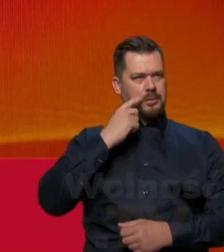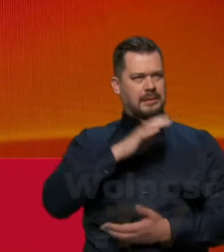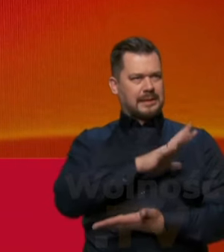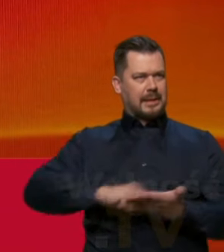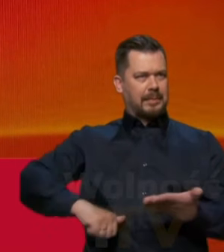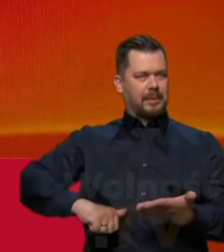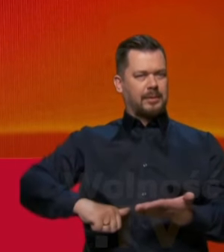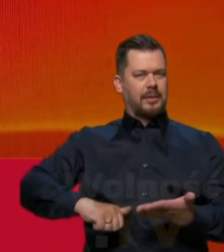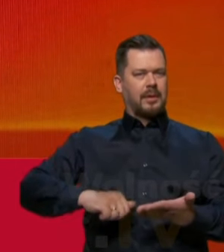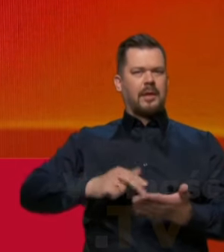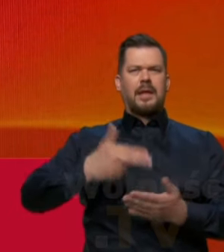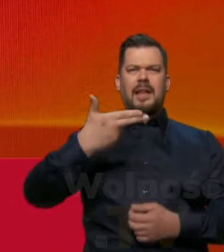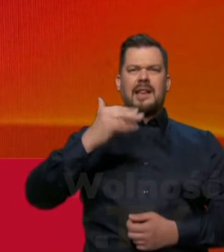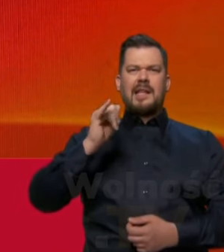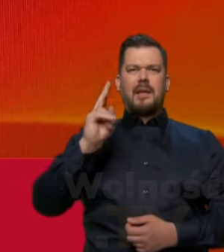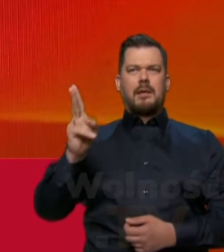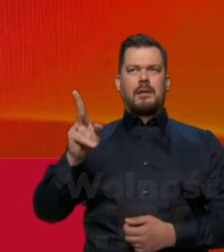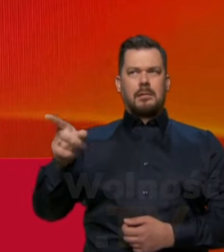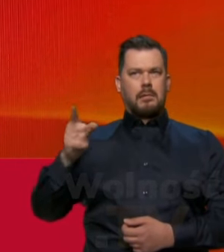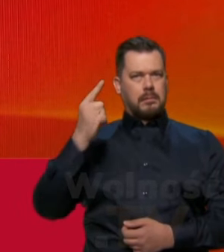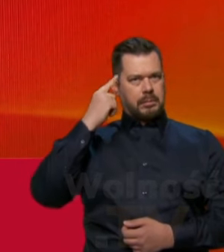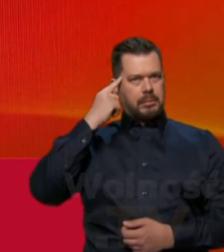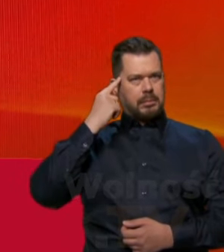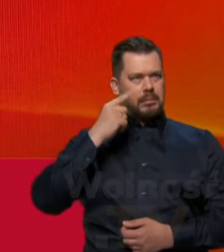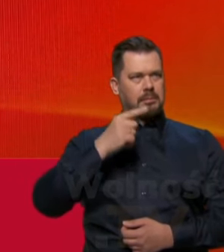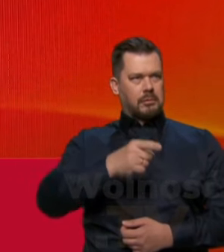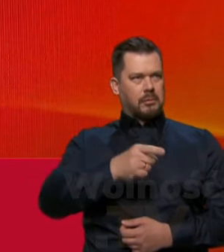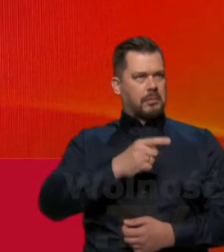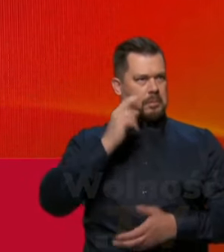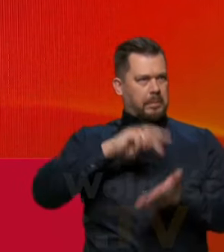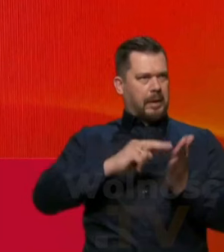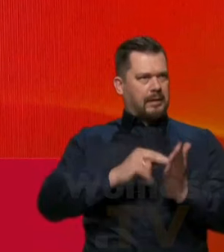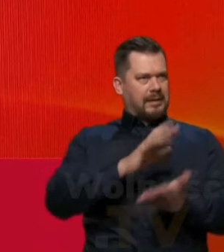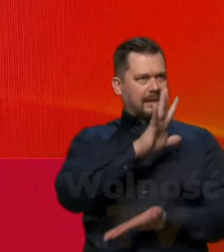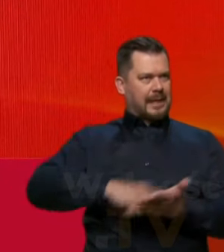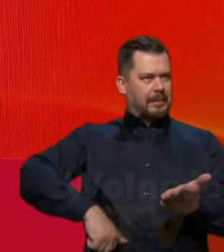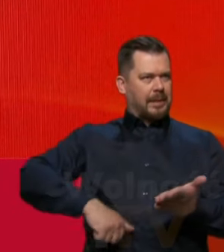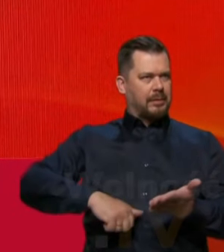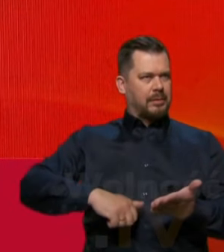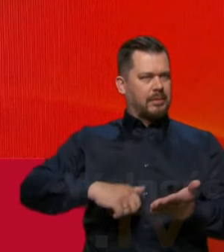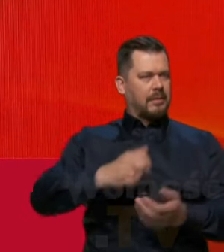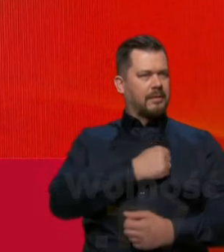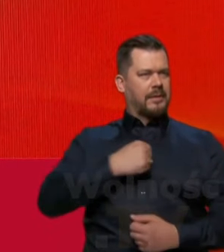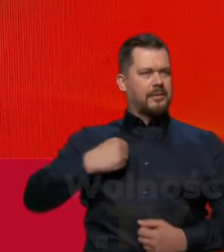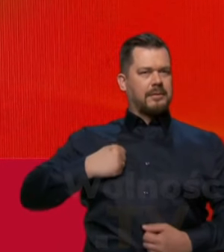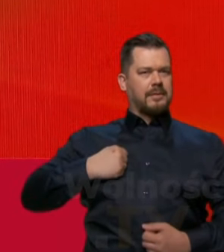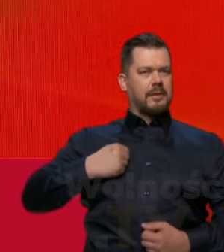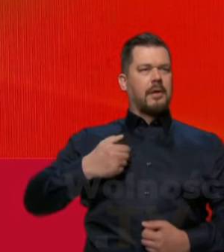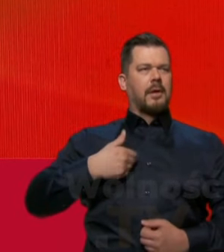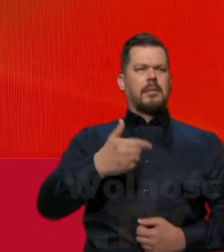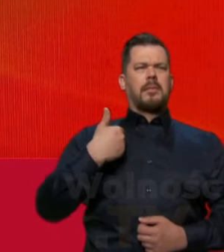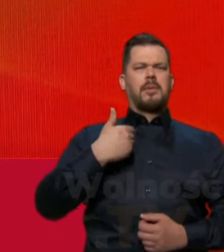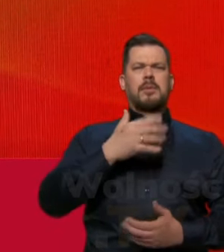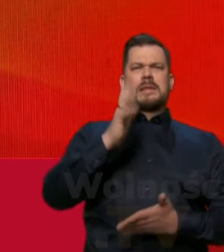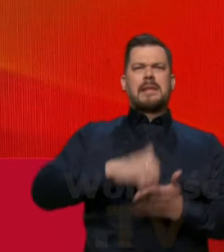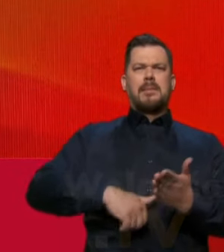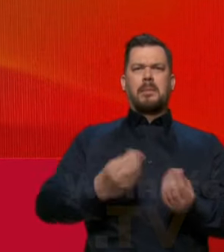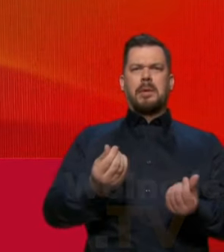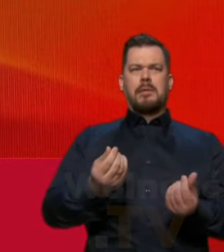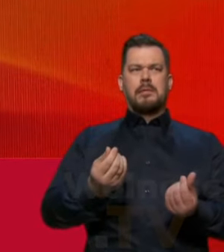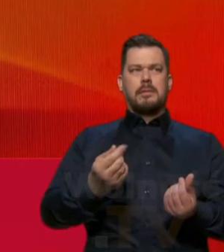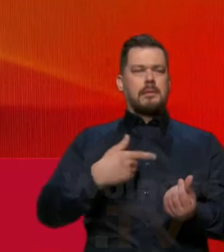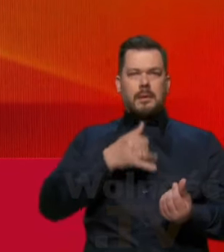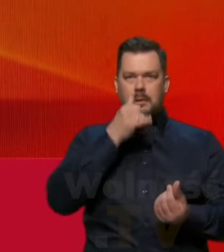NIK donosi, żeby ograbić Warszawę z tych 11 miliardów? Czy pan oponował, jeżeli chodzi o to, że zabierano nam pieniądze i nie